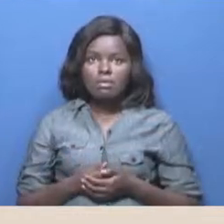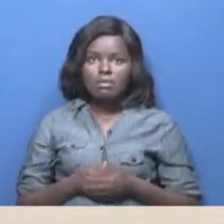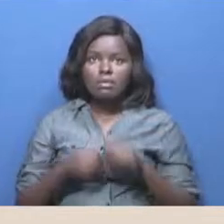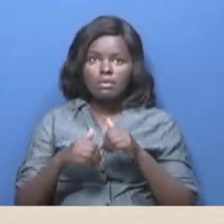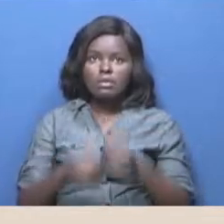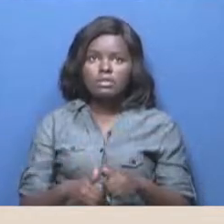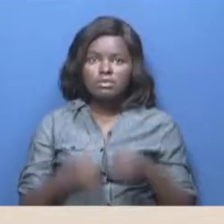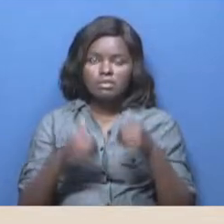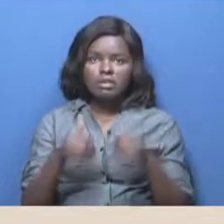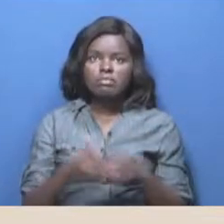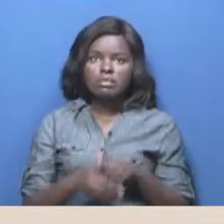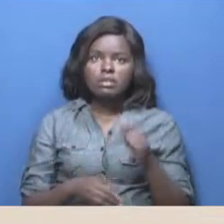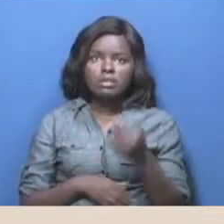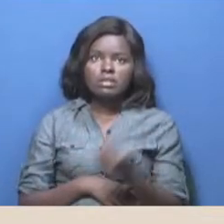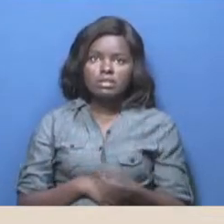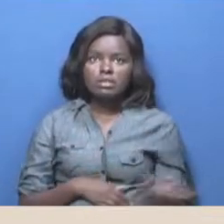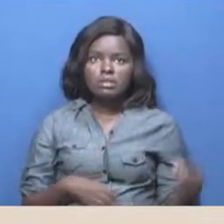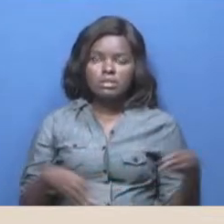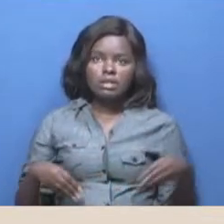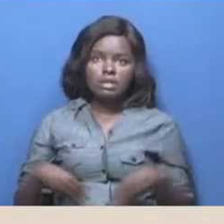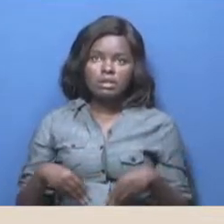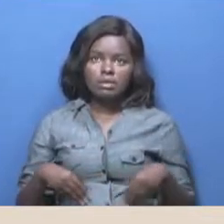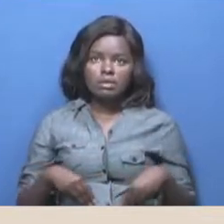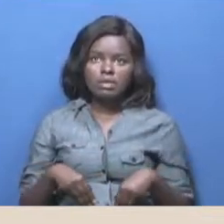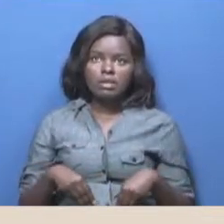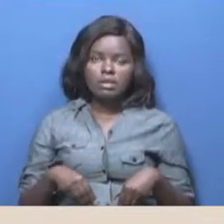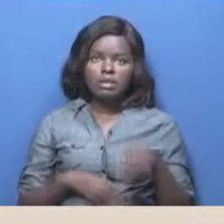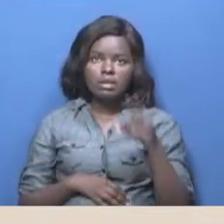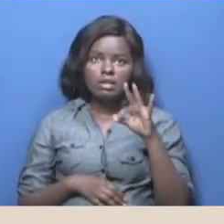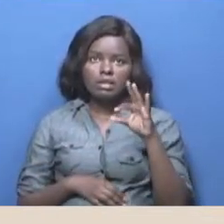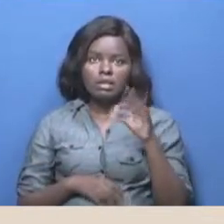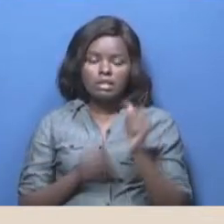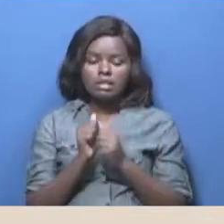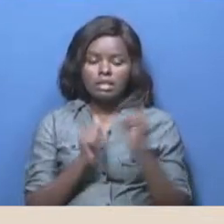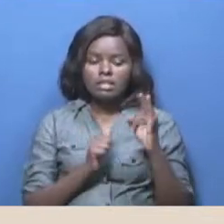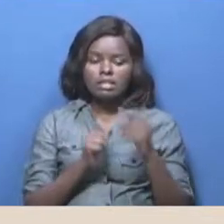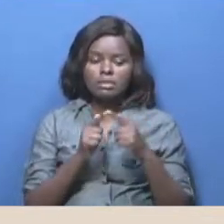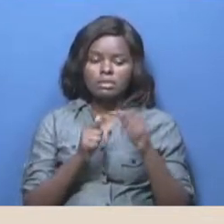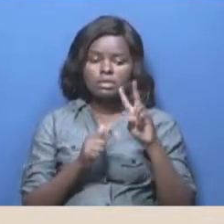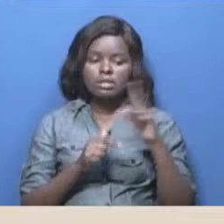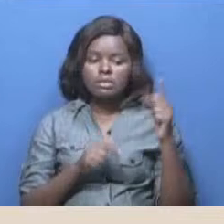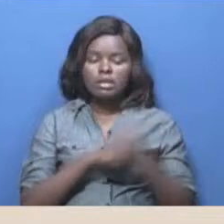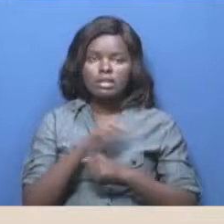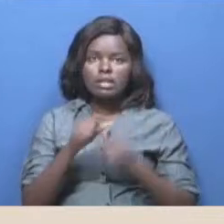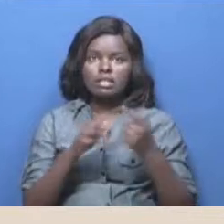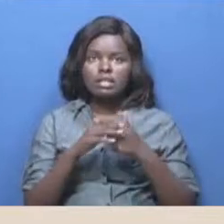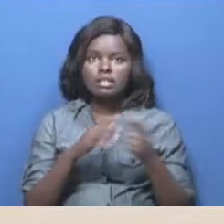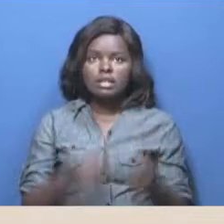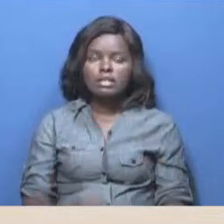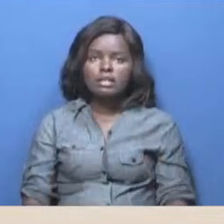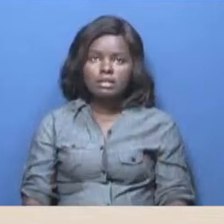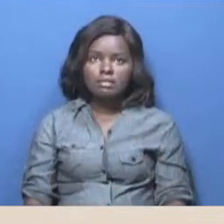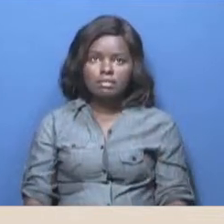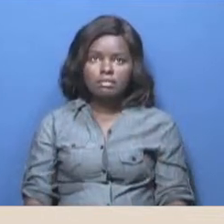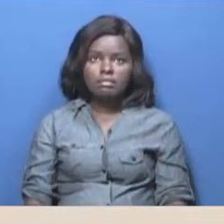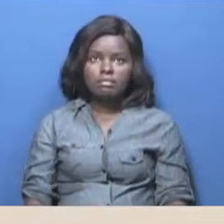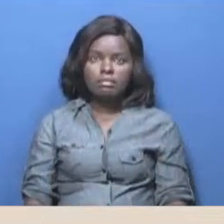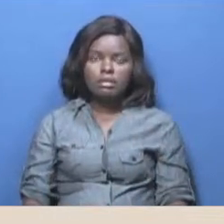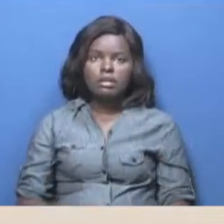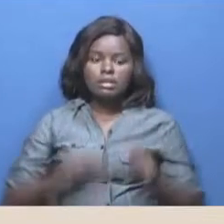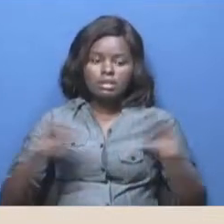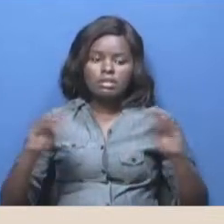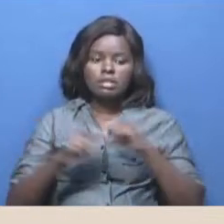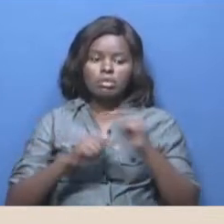ũrĩmi. Ciana icio nĩ youth who are between 13 to 21 years, na tũkĩanjĩrĩria na kũmathomithia ũhoro wa